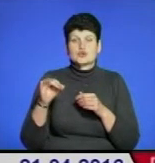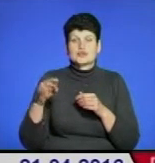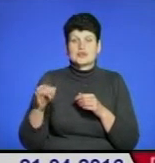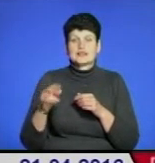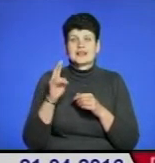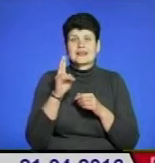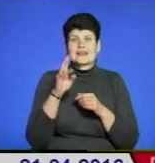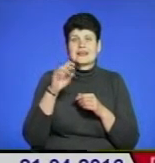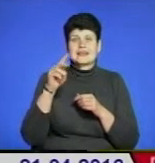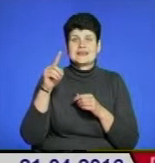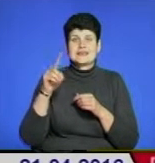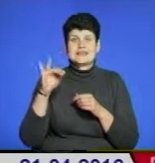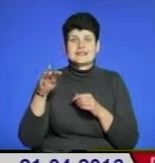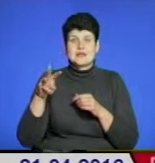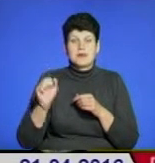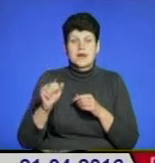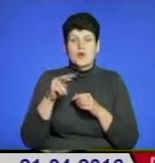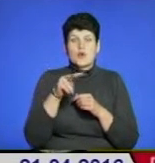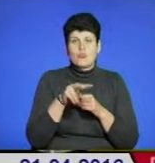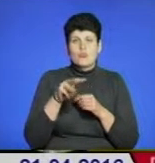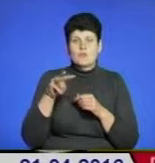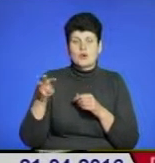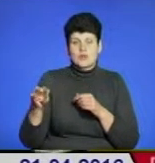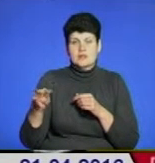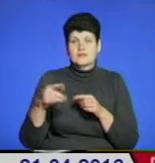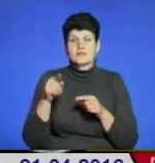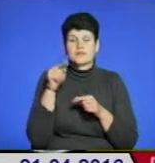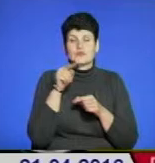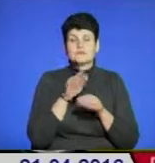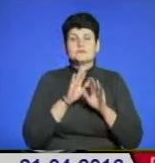Любов Миколаївна. От наша солістка, вона